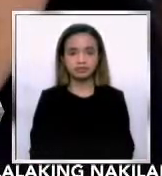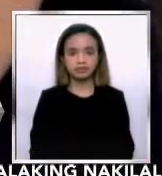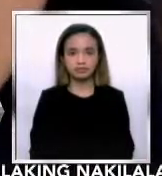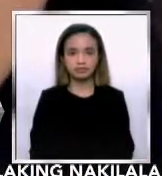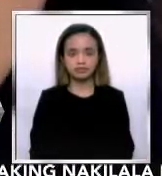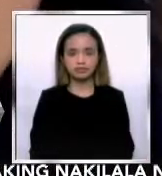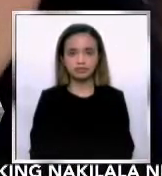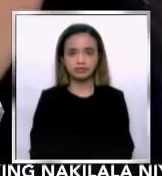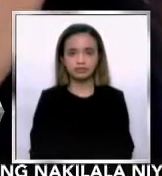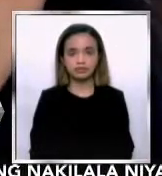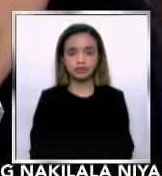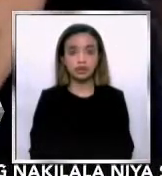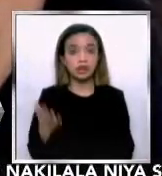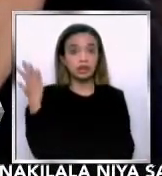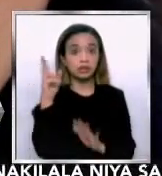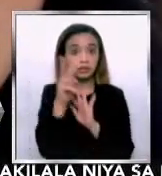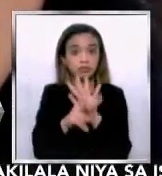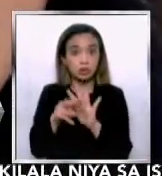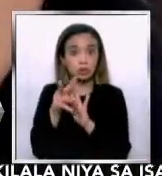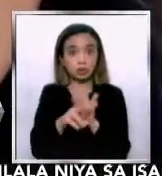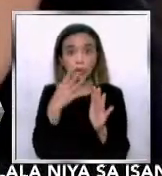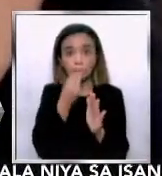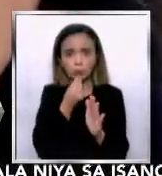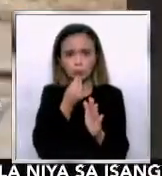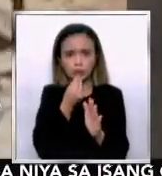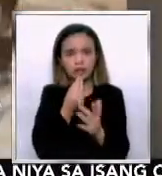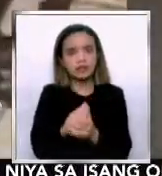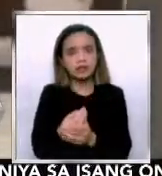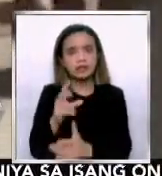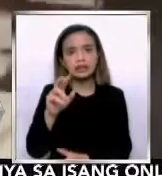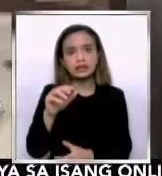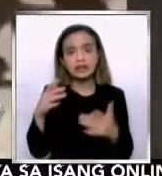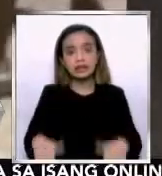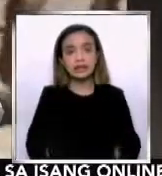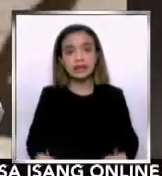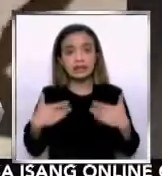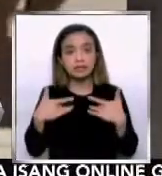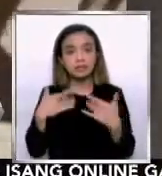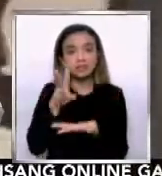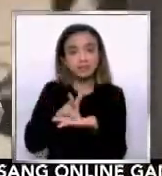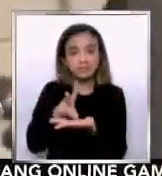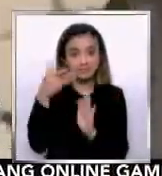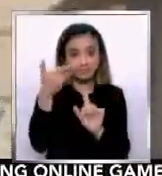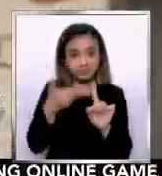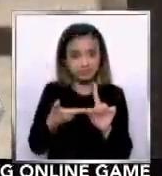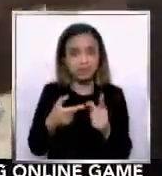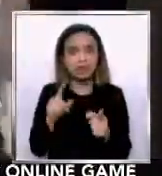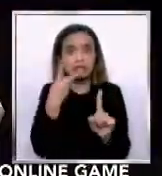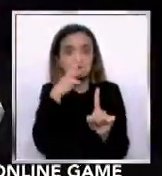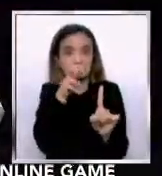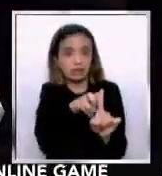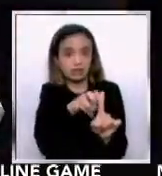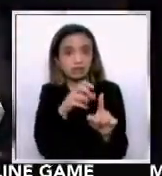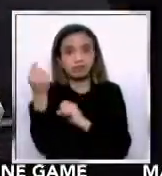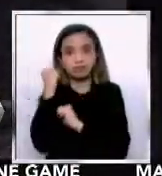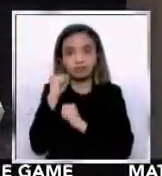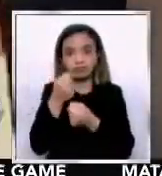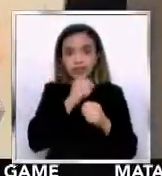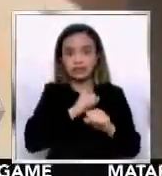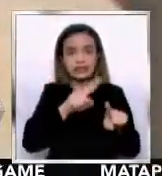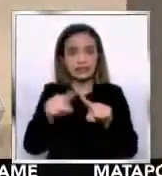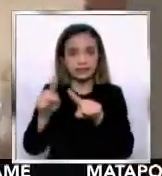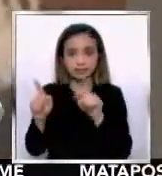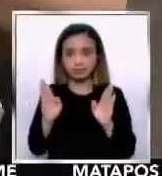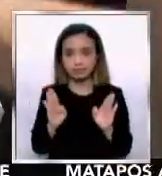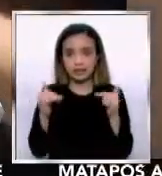Ang video kuha ng residenteng si Jessa na nakasaksi sa 6 taunang pinitensya ng ilang grupo mula sa ibang barangay na